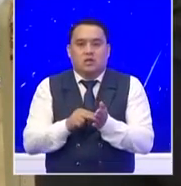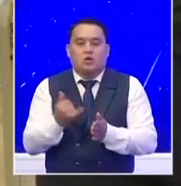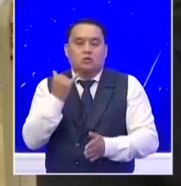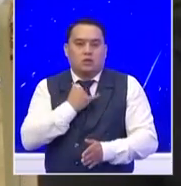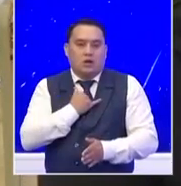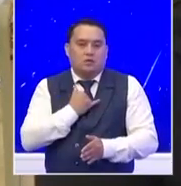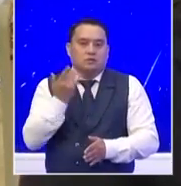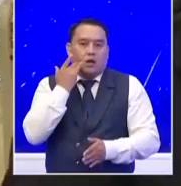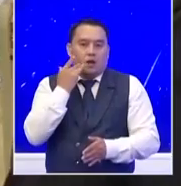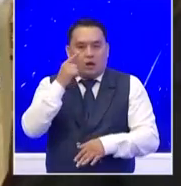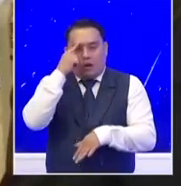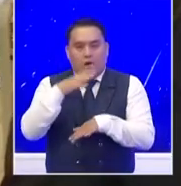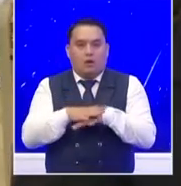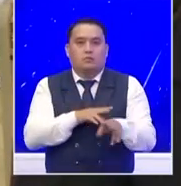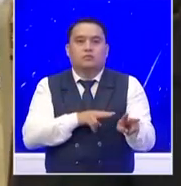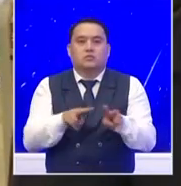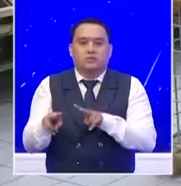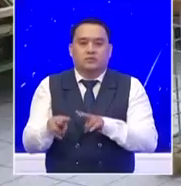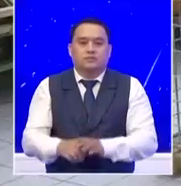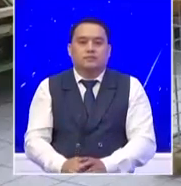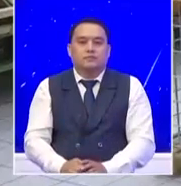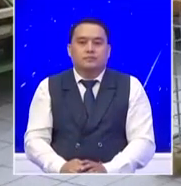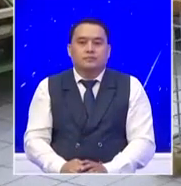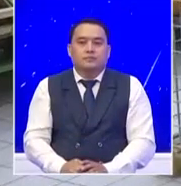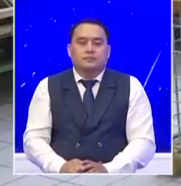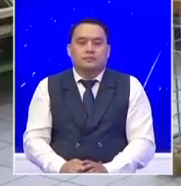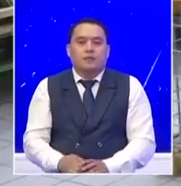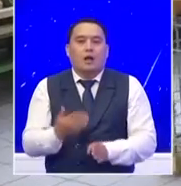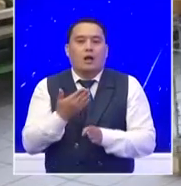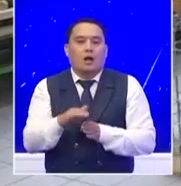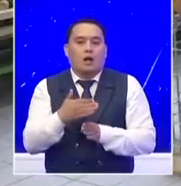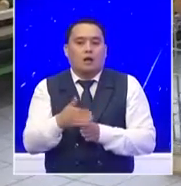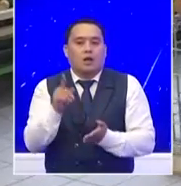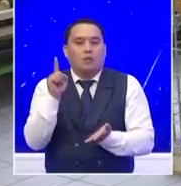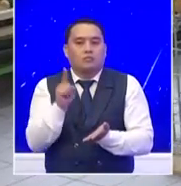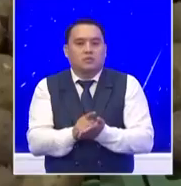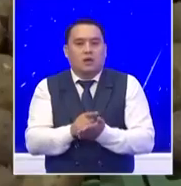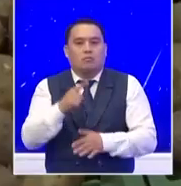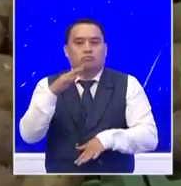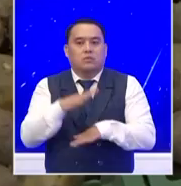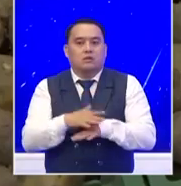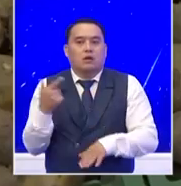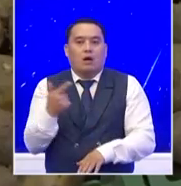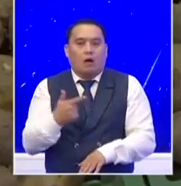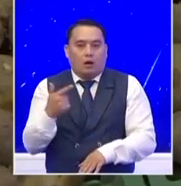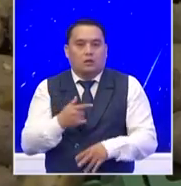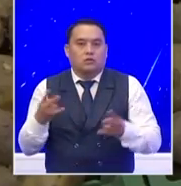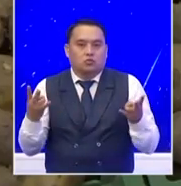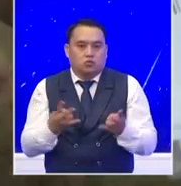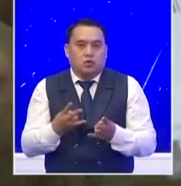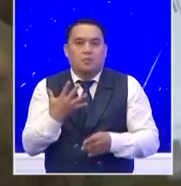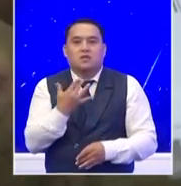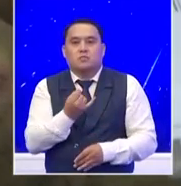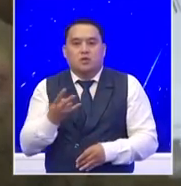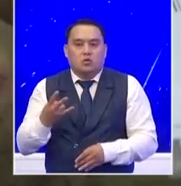бағаны үнемі әкімдік қадағалап отырады. Мұндай несиені алу үшін міндетті түрде банктік кепілдік болуы қажет. 5